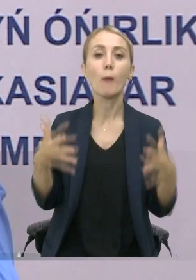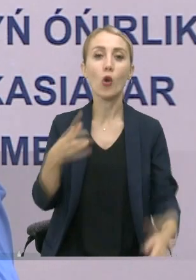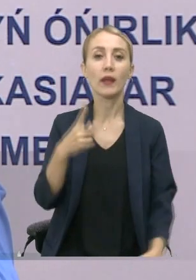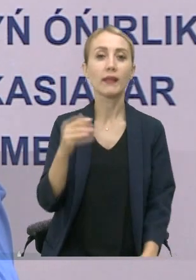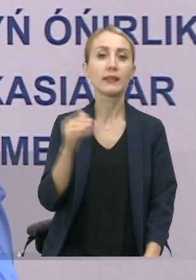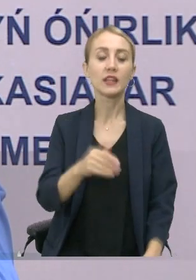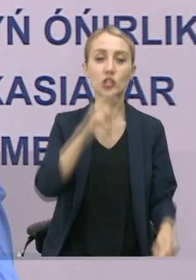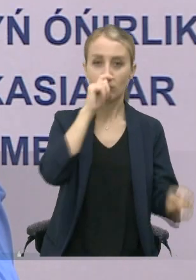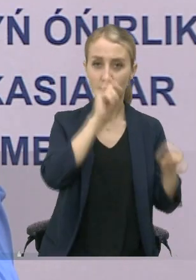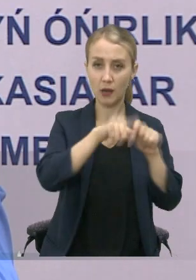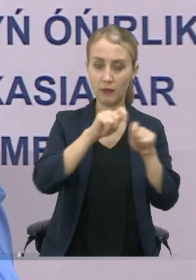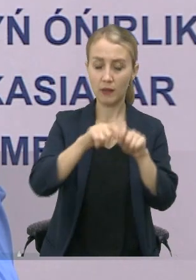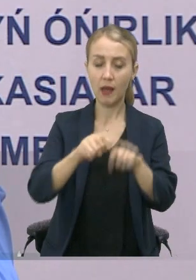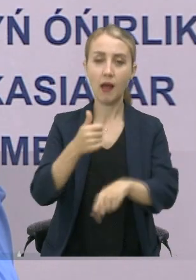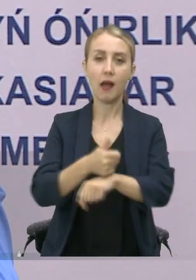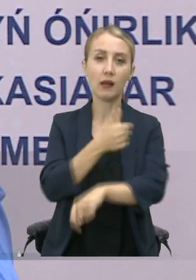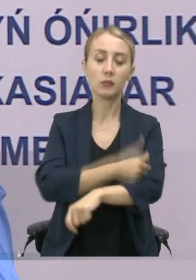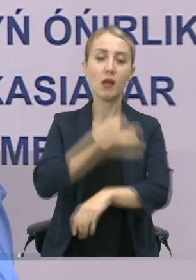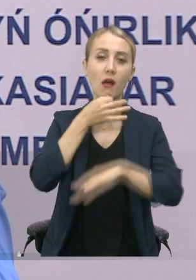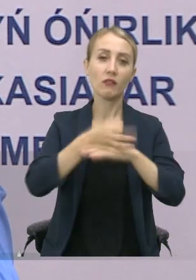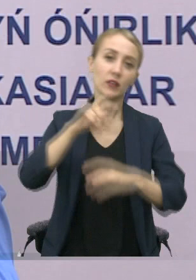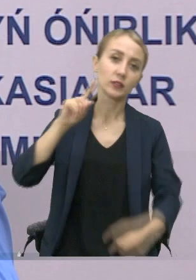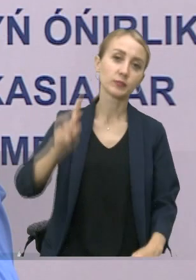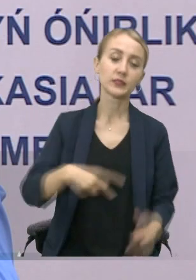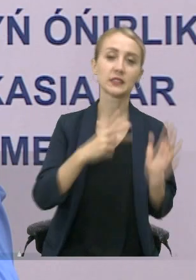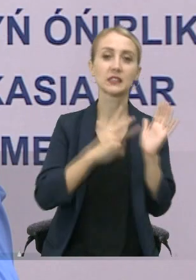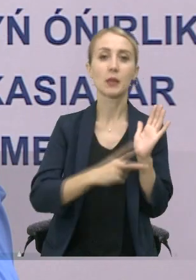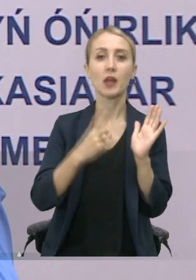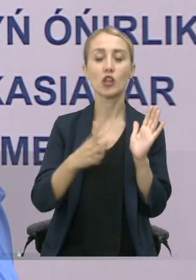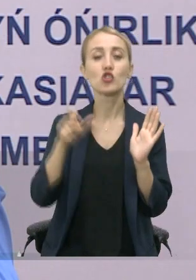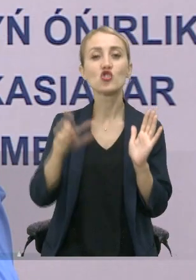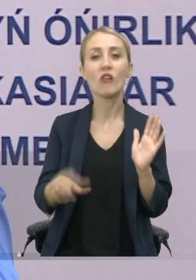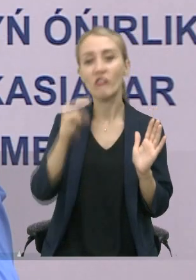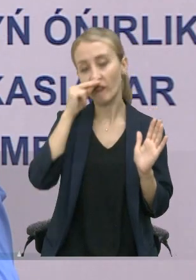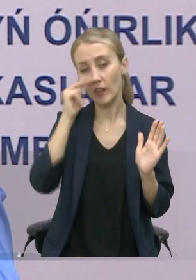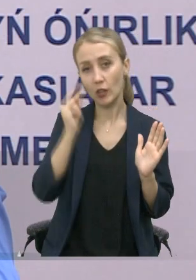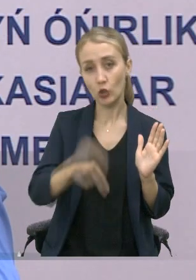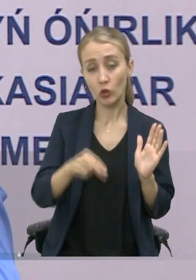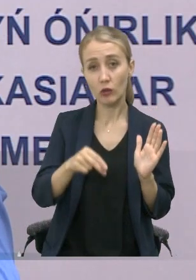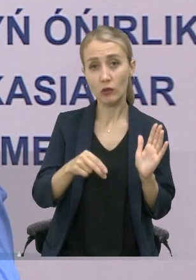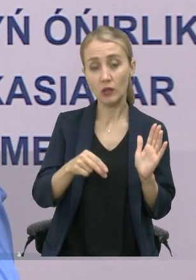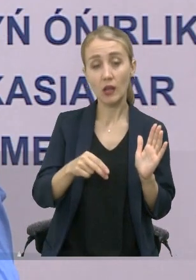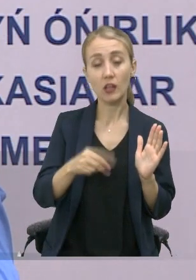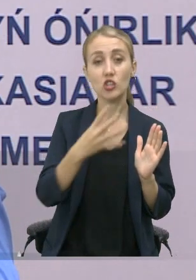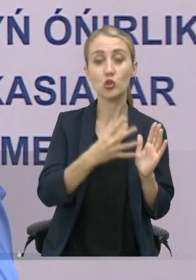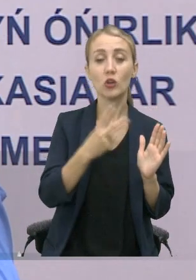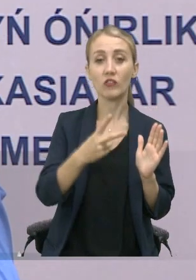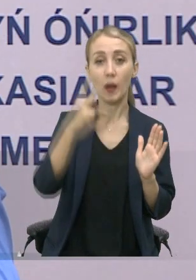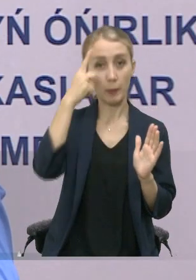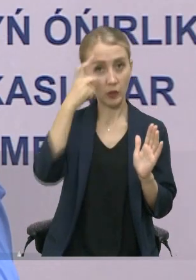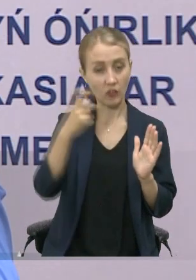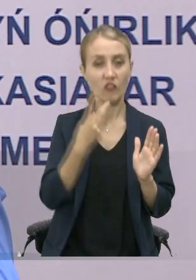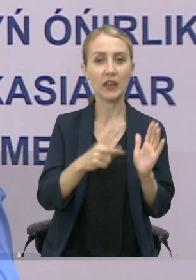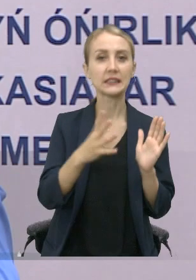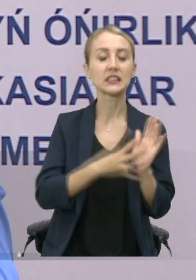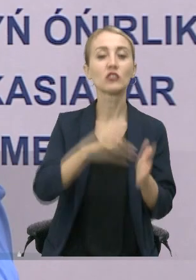рейдов и привлечено к административной ответственности 71 виновное лицо из них 42 в виде предупреждений и 29 в виде